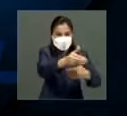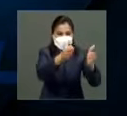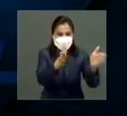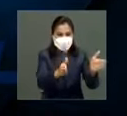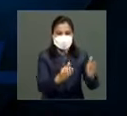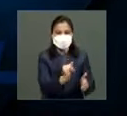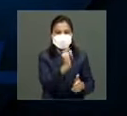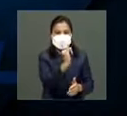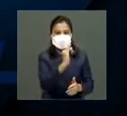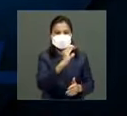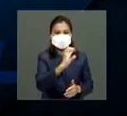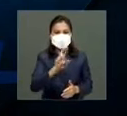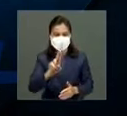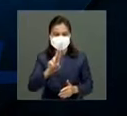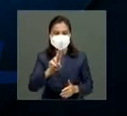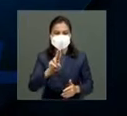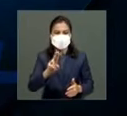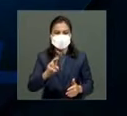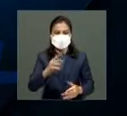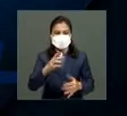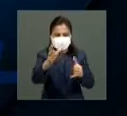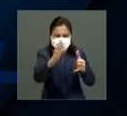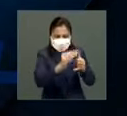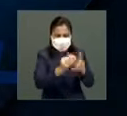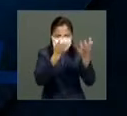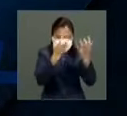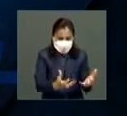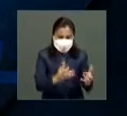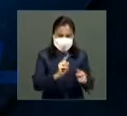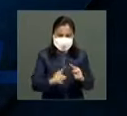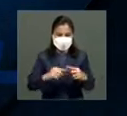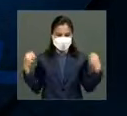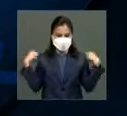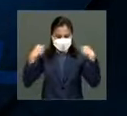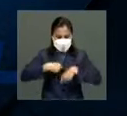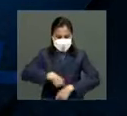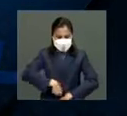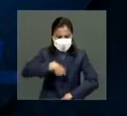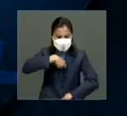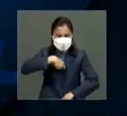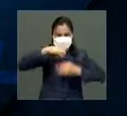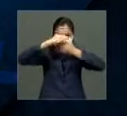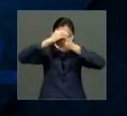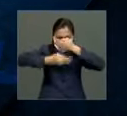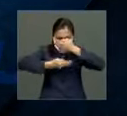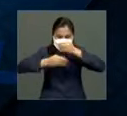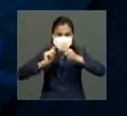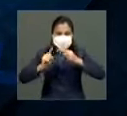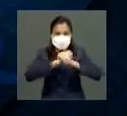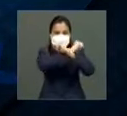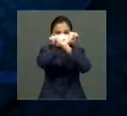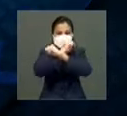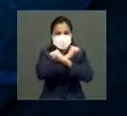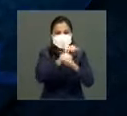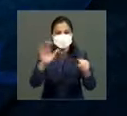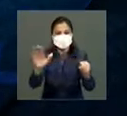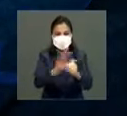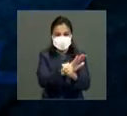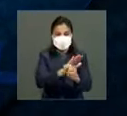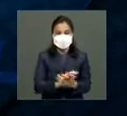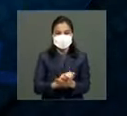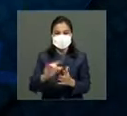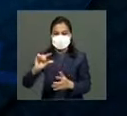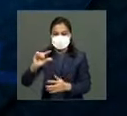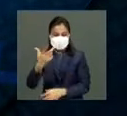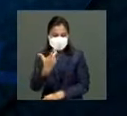ที่เป็น ICU แล้วก็ดูแลผู้ป่วยตรงนี้ก็ต้องใส่ชุดป้องกันกันอย่างเต็มที่เลยนะครับส่วนเรื่องของวัคซีนนะครับก็ฉีด